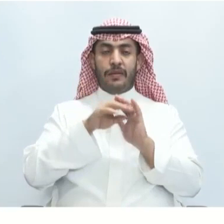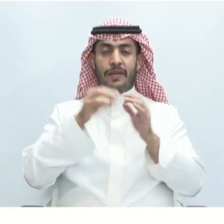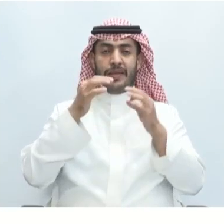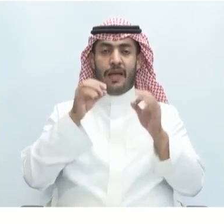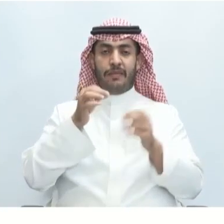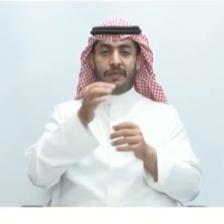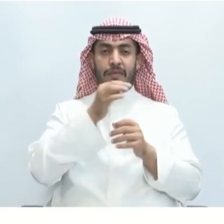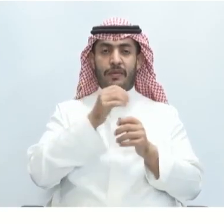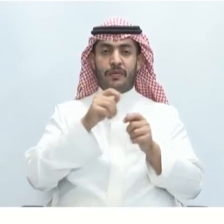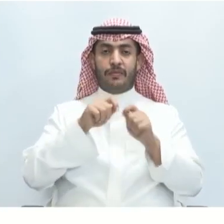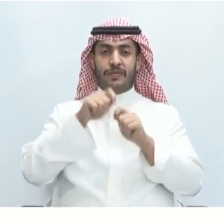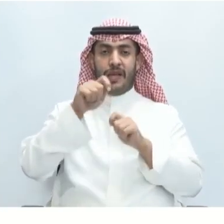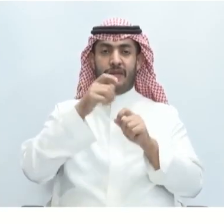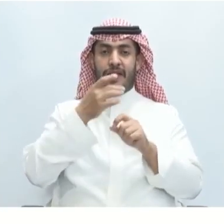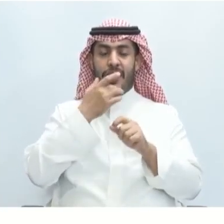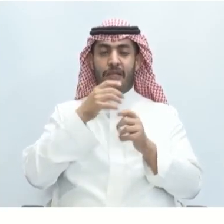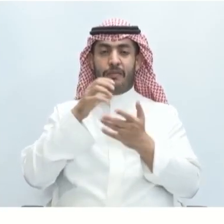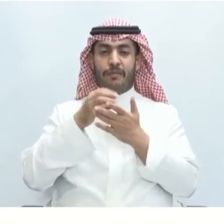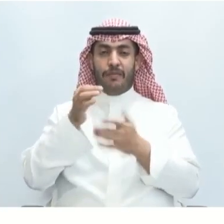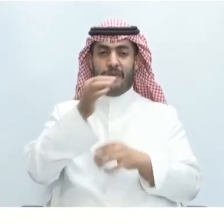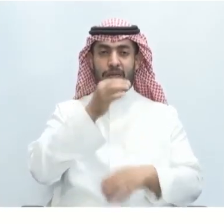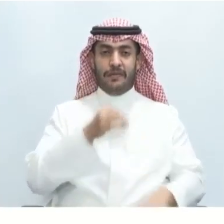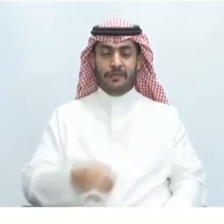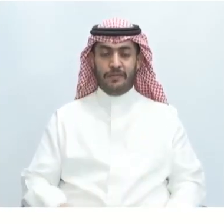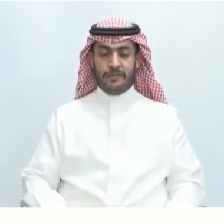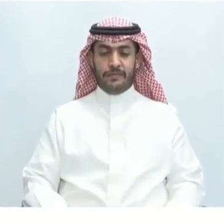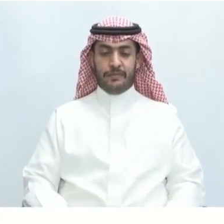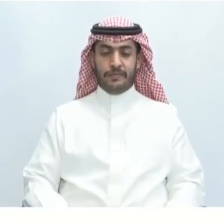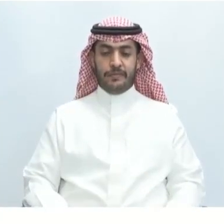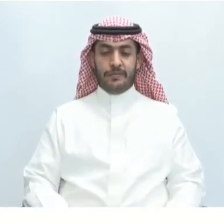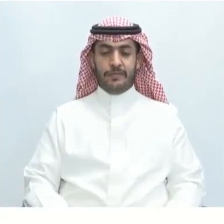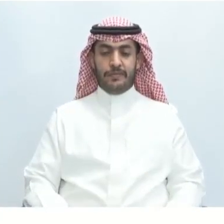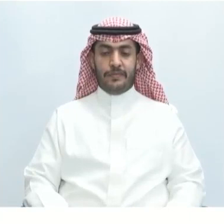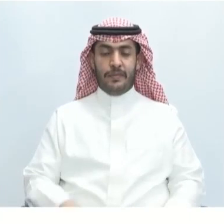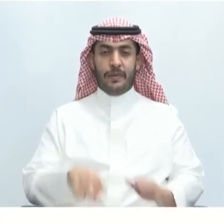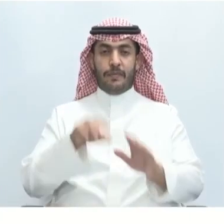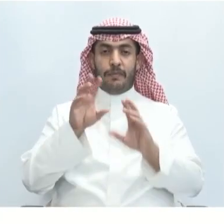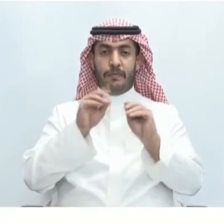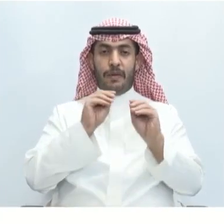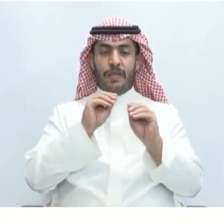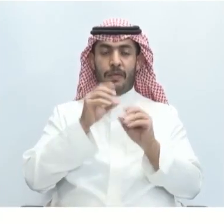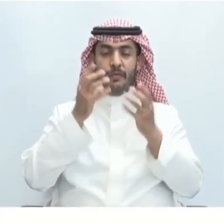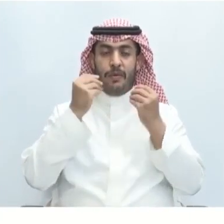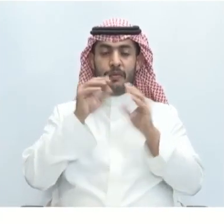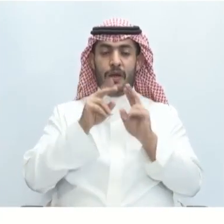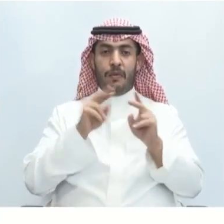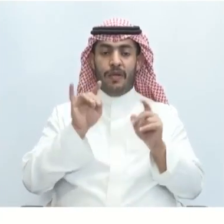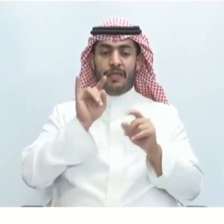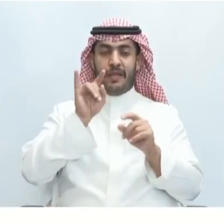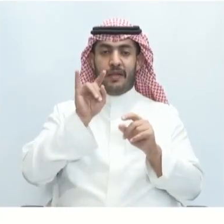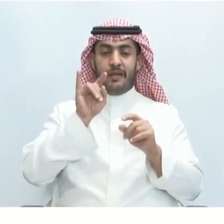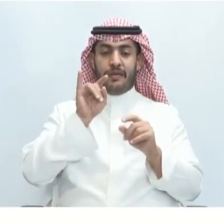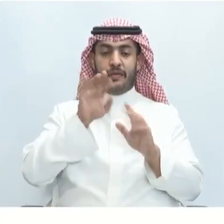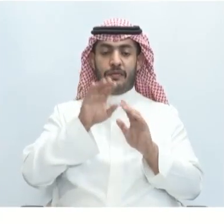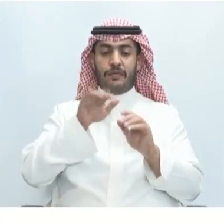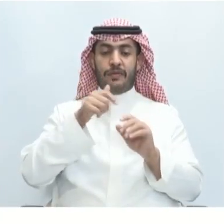وجهه والمسافه بين الرياض وكل وجهه ذكرنا ايضا تم مدك ببعض المعلومات عن انواع الطائرات لدينا